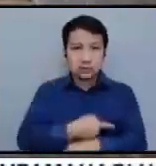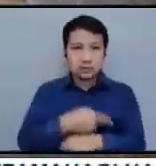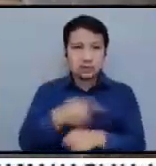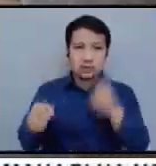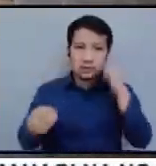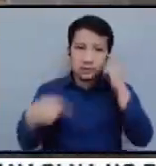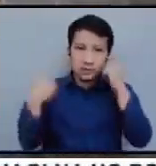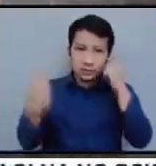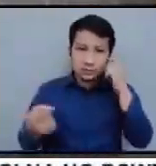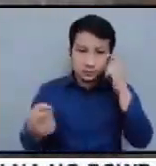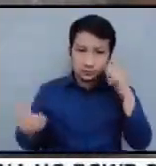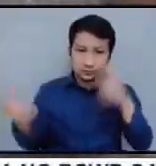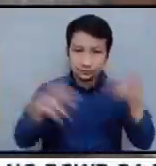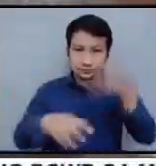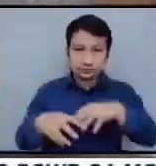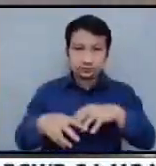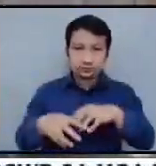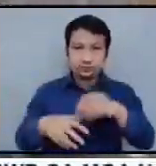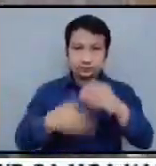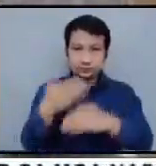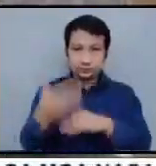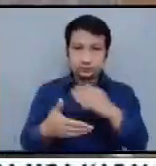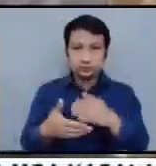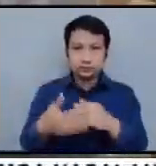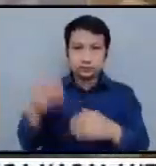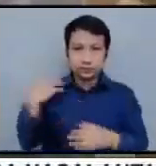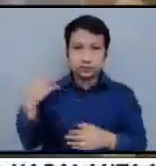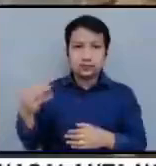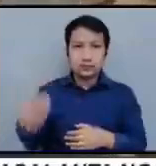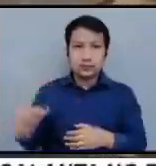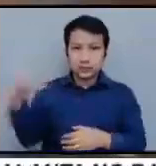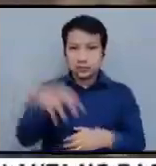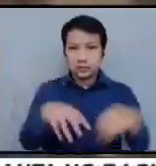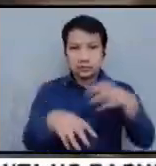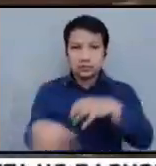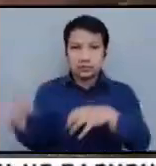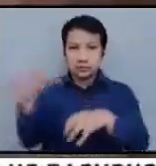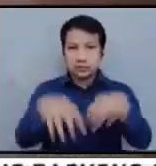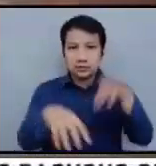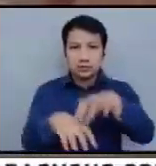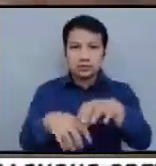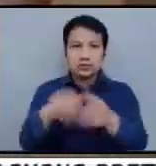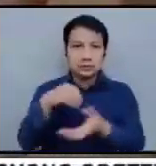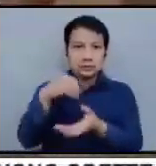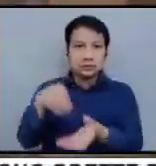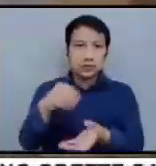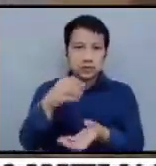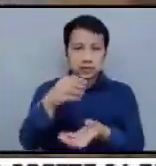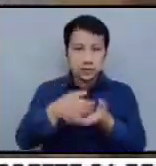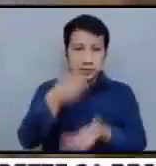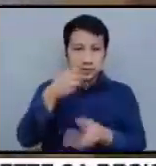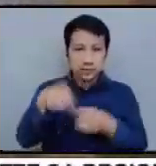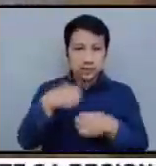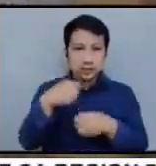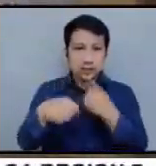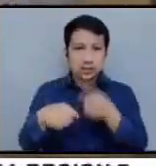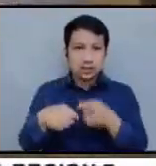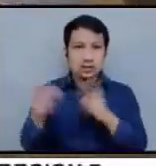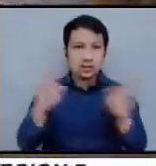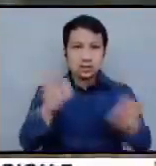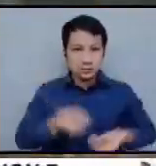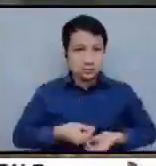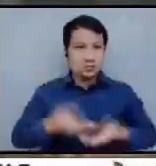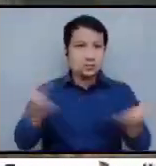dito sa panibagong stage ng mga volunteers kung saan nilalagyan na dito ng mga delata, kape at gatas, at ready na for